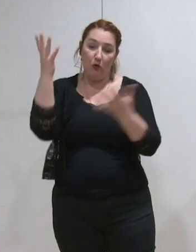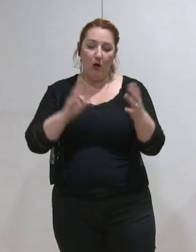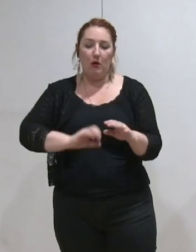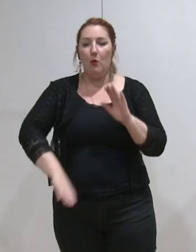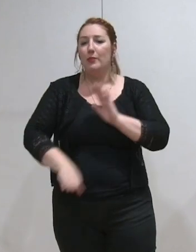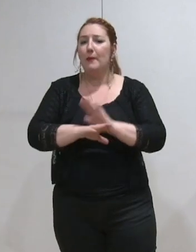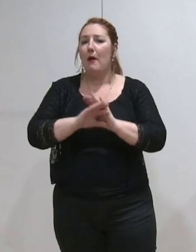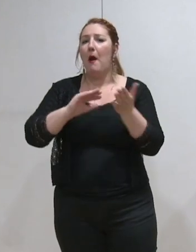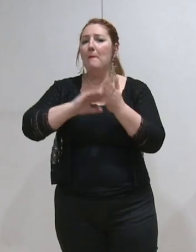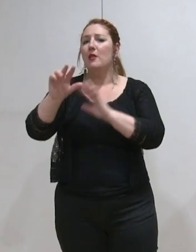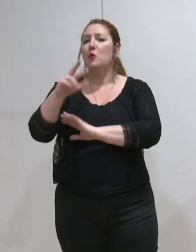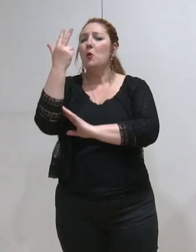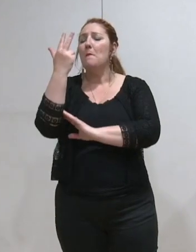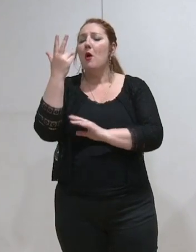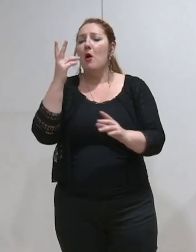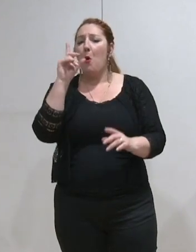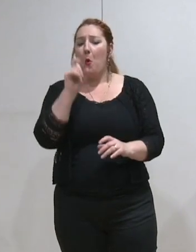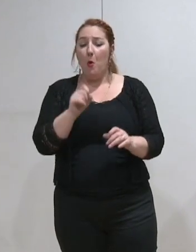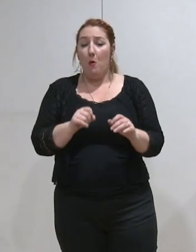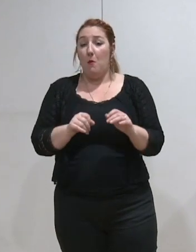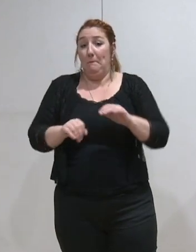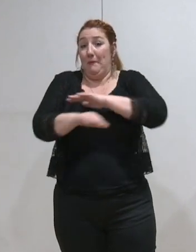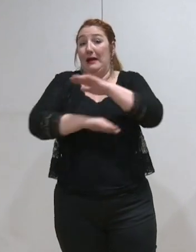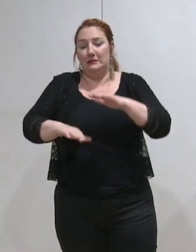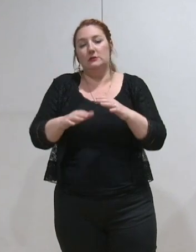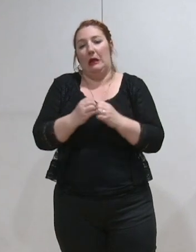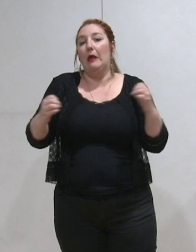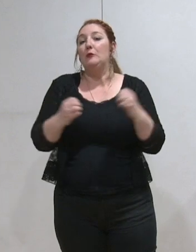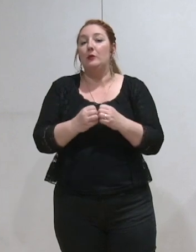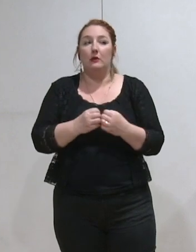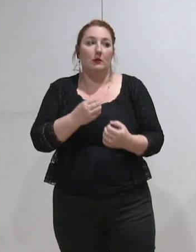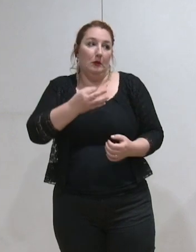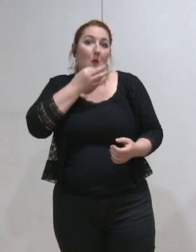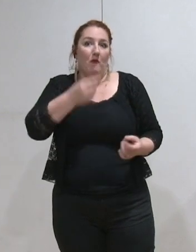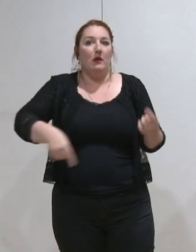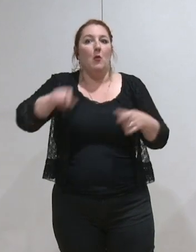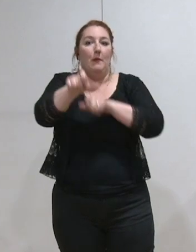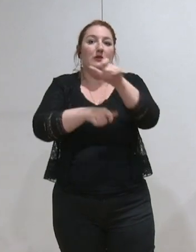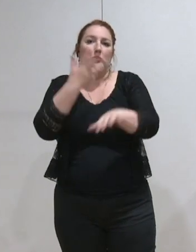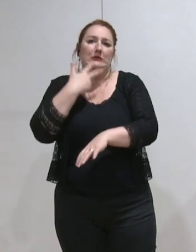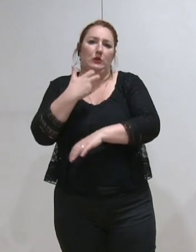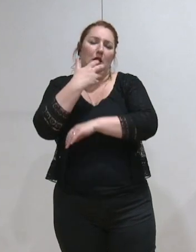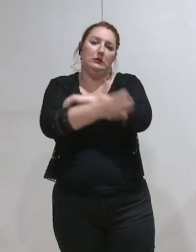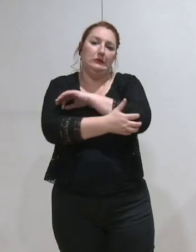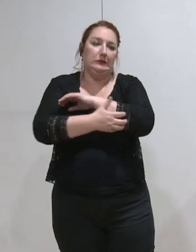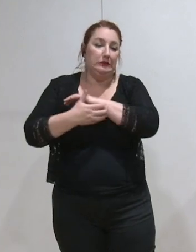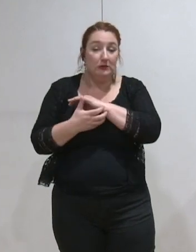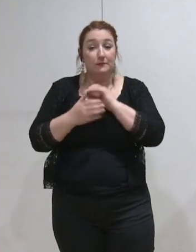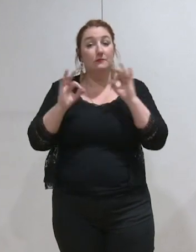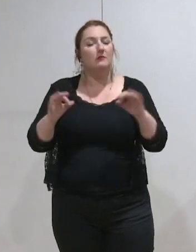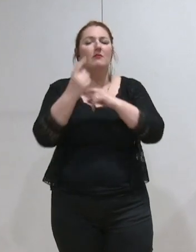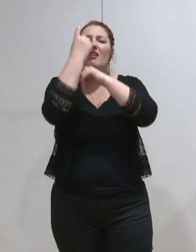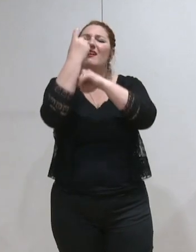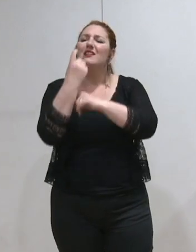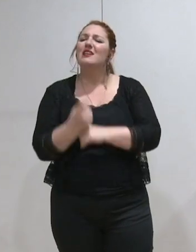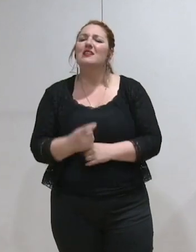CUB d'eau ce qui est bien sûr une mesure éminemment sociale qui profitera au plus démunis de nos concitoyens de ce point de vue-là d'ailleurs je pense que ça apporte une réponse aux critiques qui ont